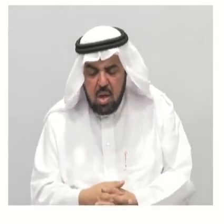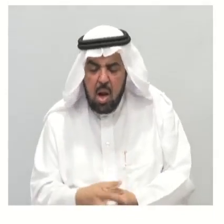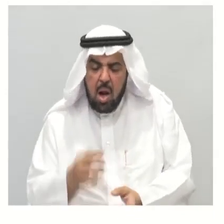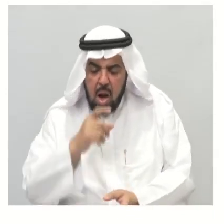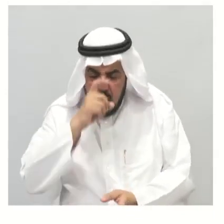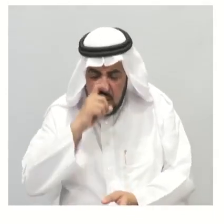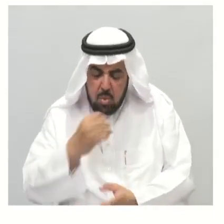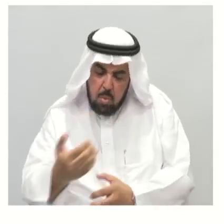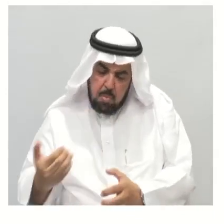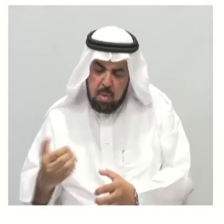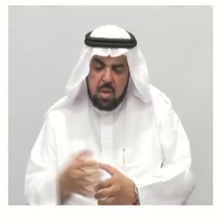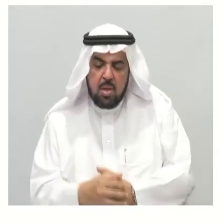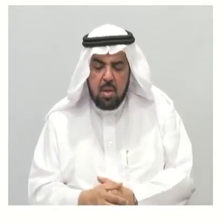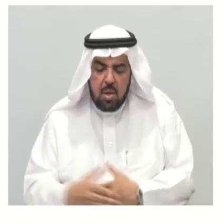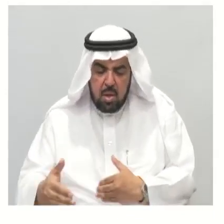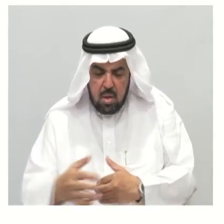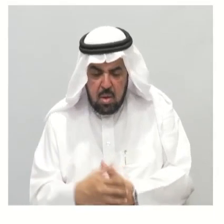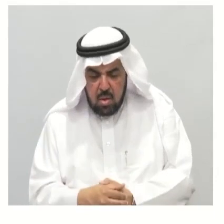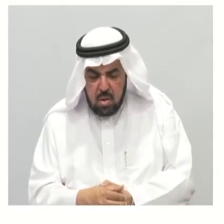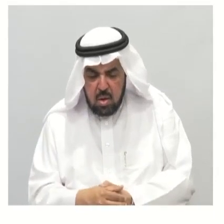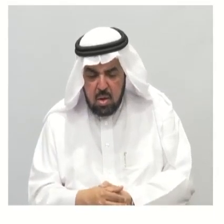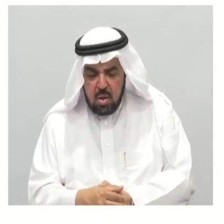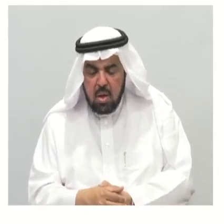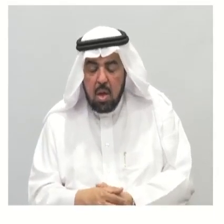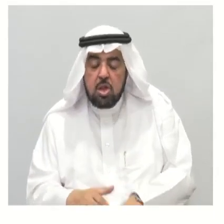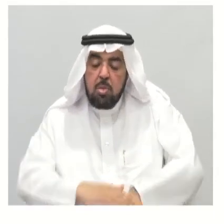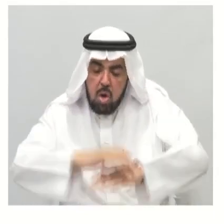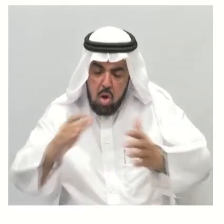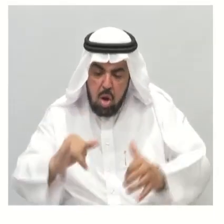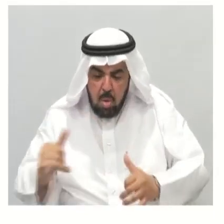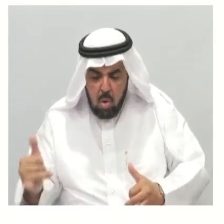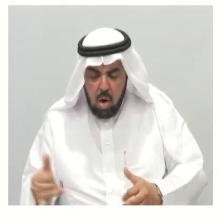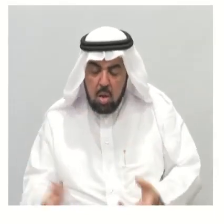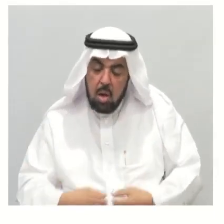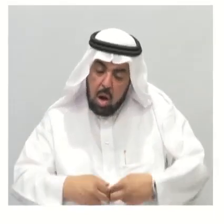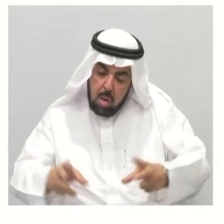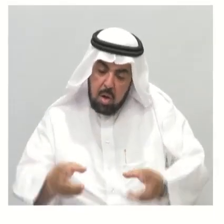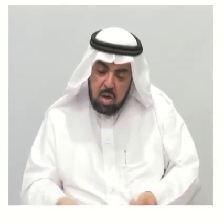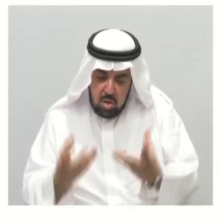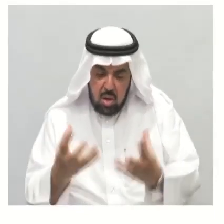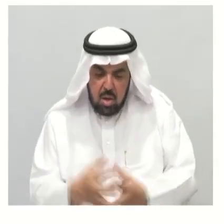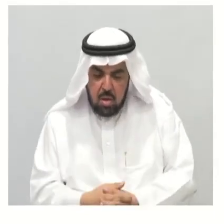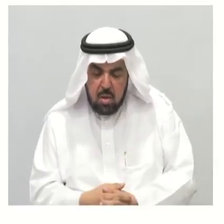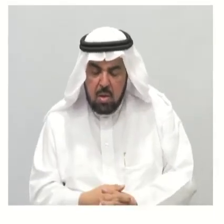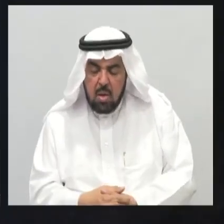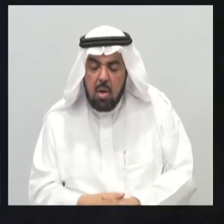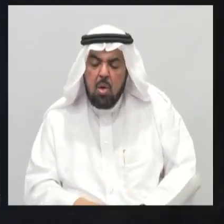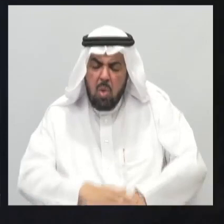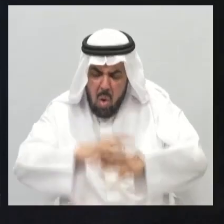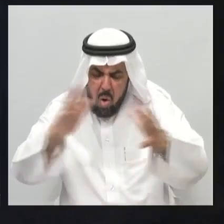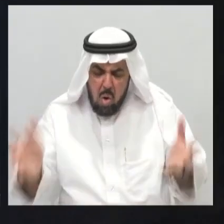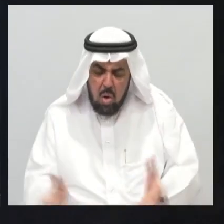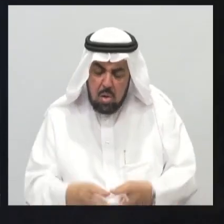أن أكون مبتعد عنها. حسناً يا طلابي، هل جميع المواد قابلة للاشتعال؟ هل كل شيء